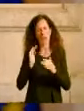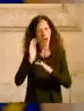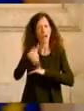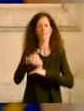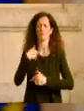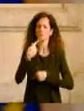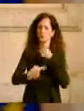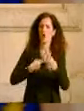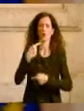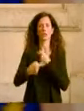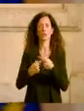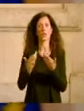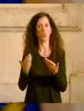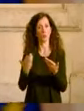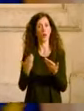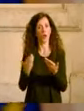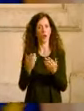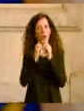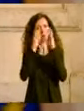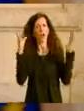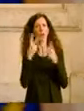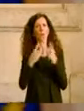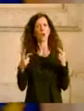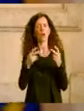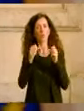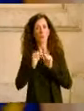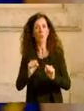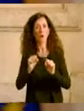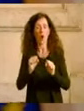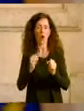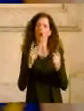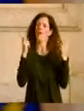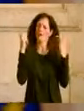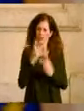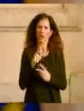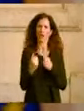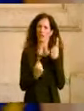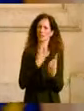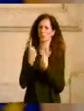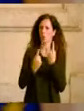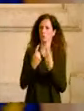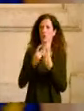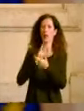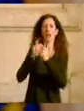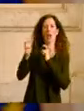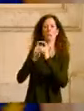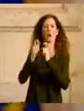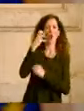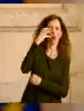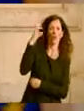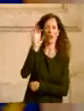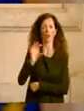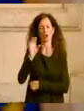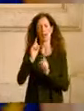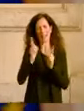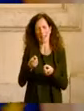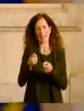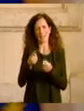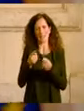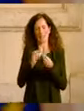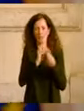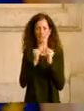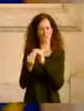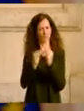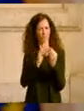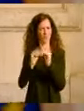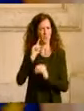chiaro che è un assetto che deve registrare qualche manutenzione. Io non sono nella condizione di